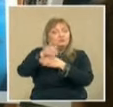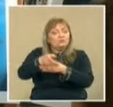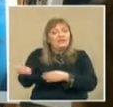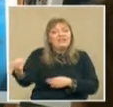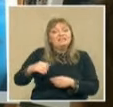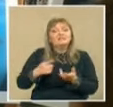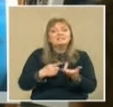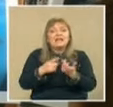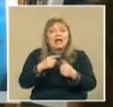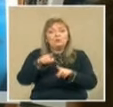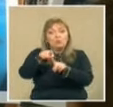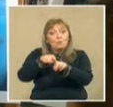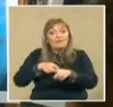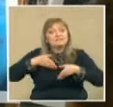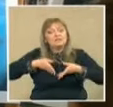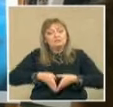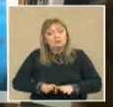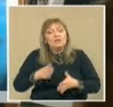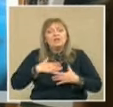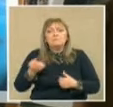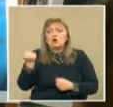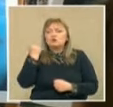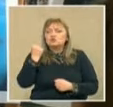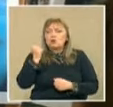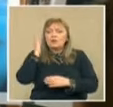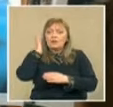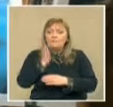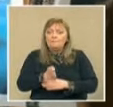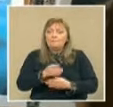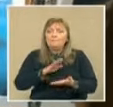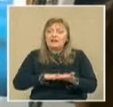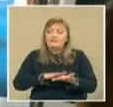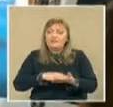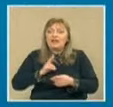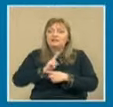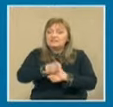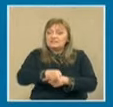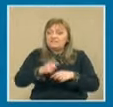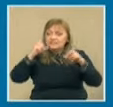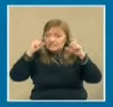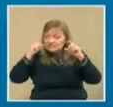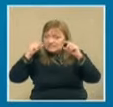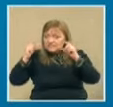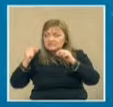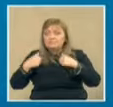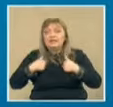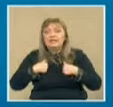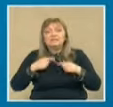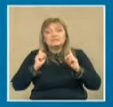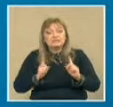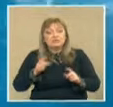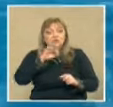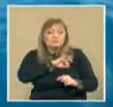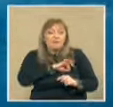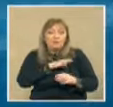раждат. И има много строги правила да се влиза във водата и да се снимат. Ние, за да успеем да